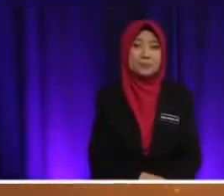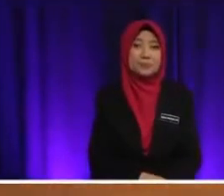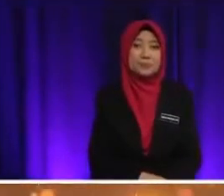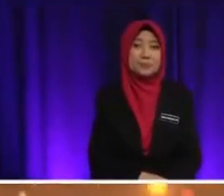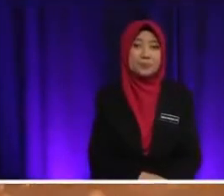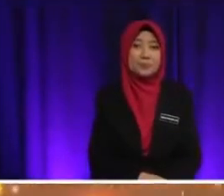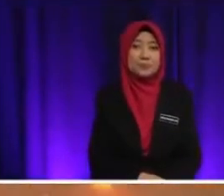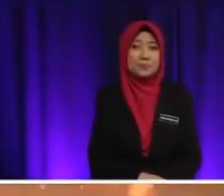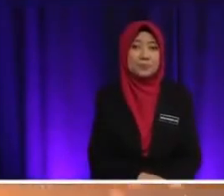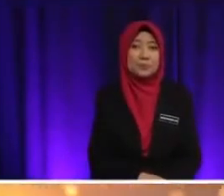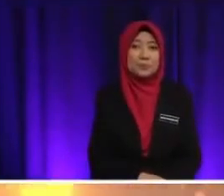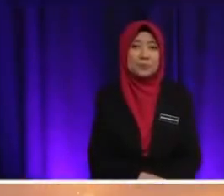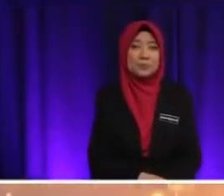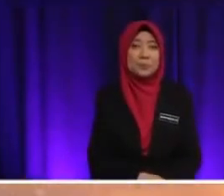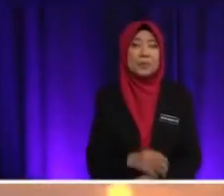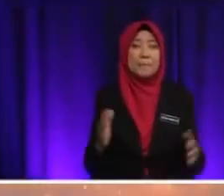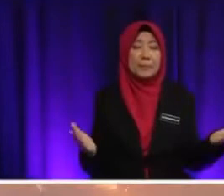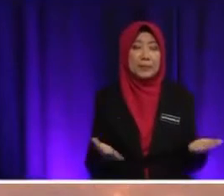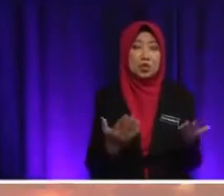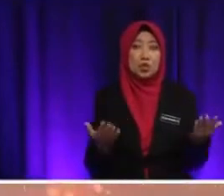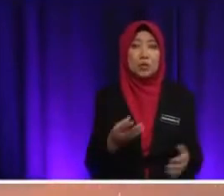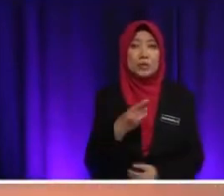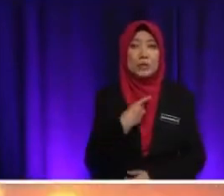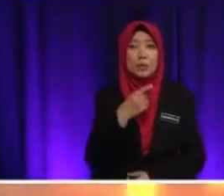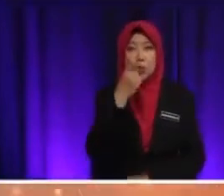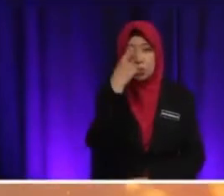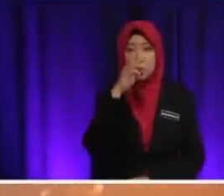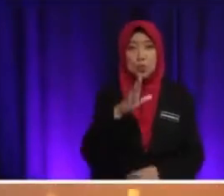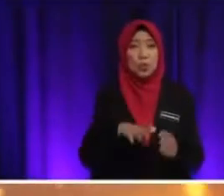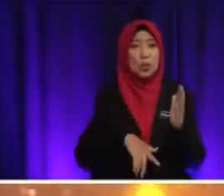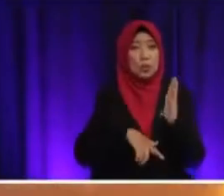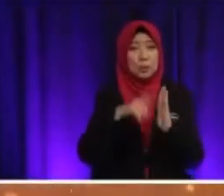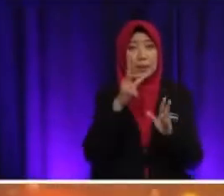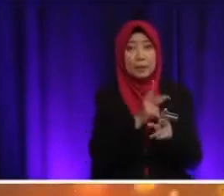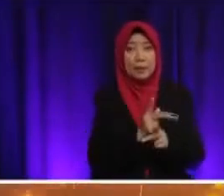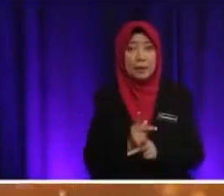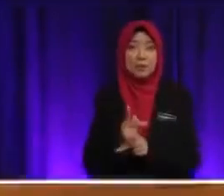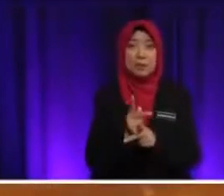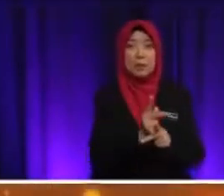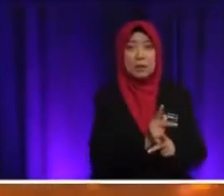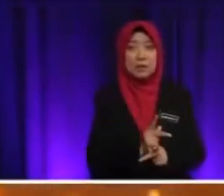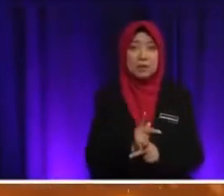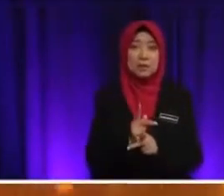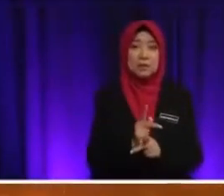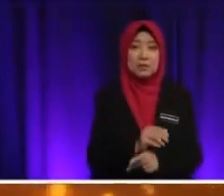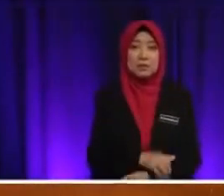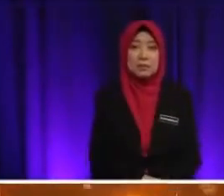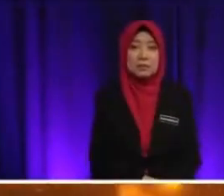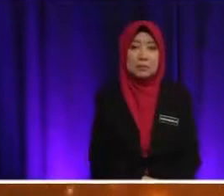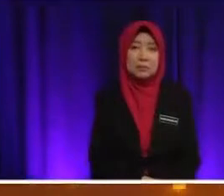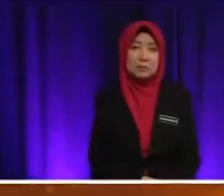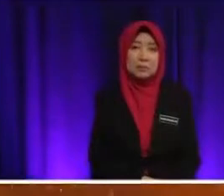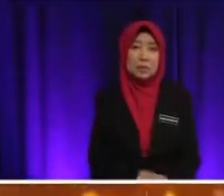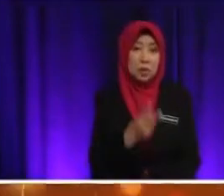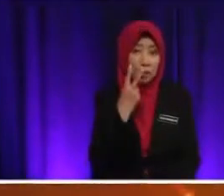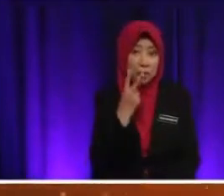Belakang sikit. Mendorong diri untuk lebih berhati-hati. Okey, kita tengok ya. Jadi, kalau kita tengok